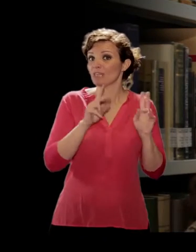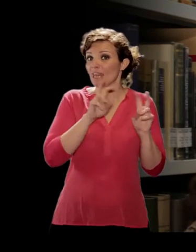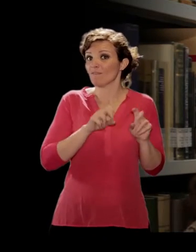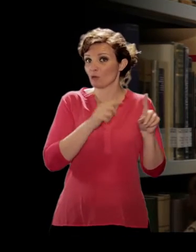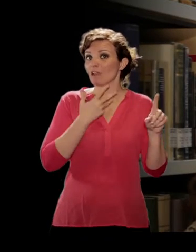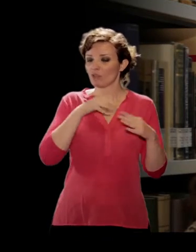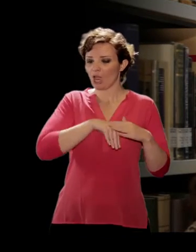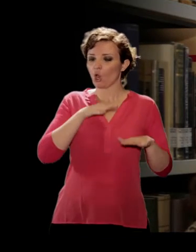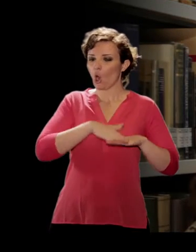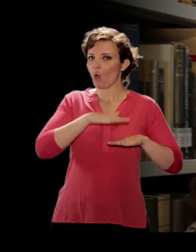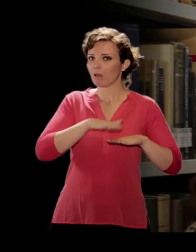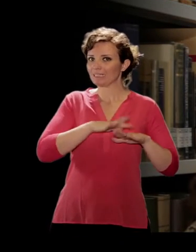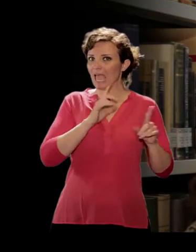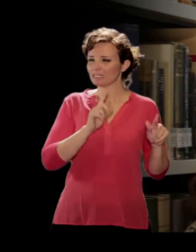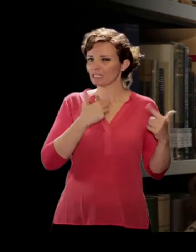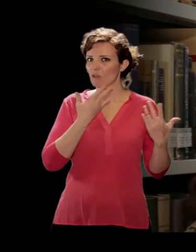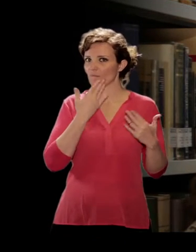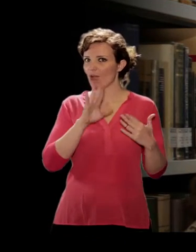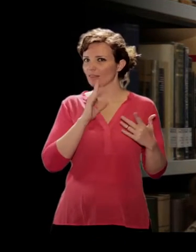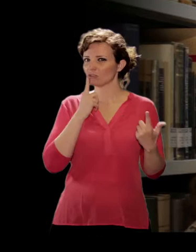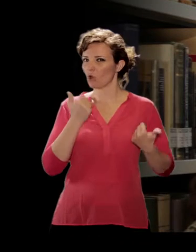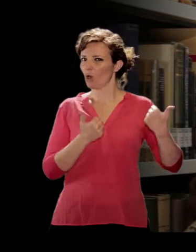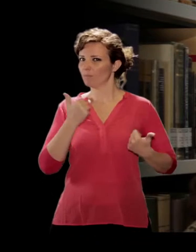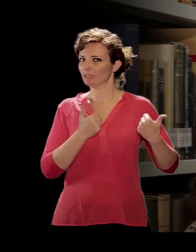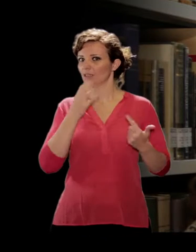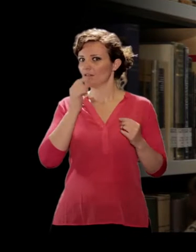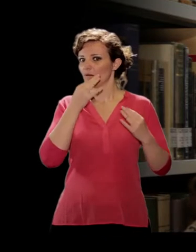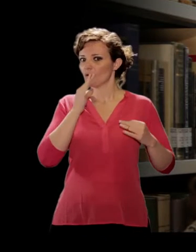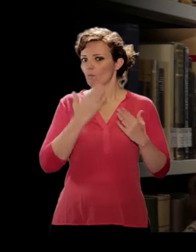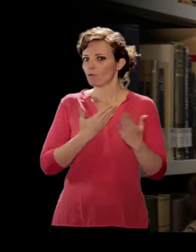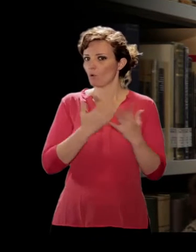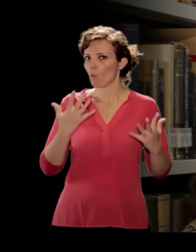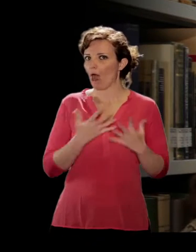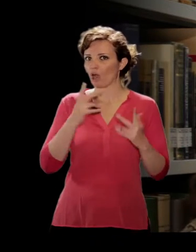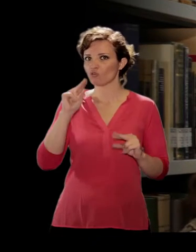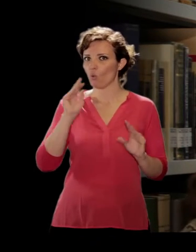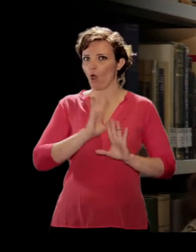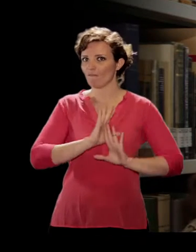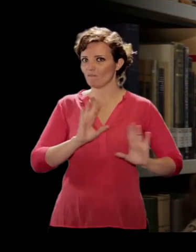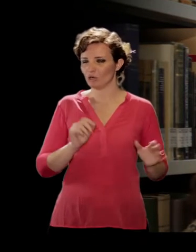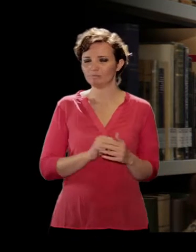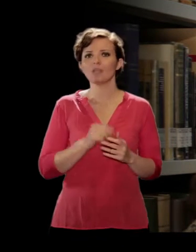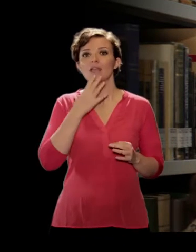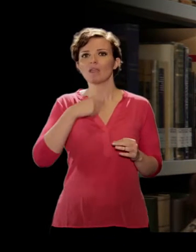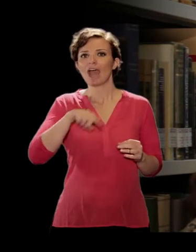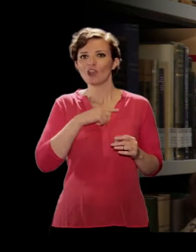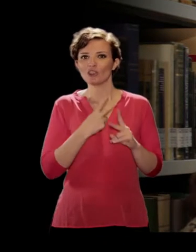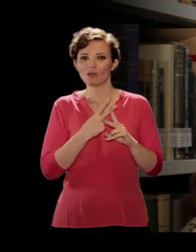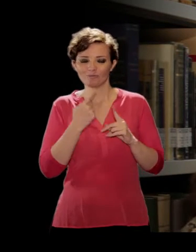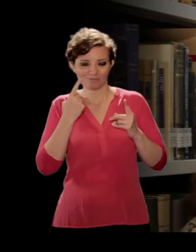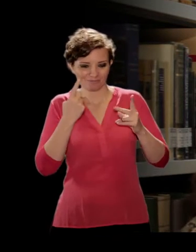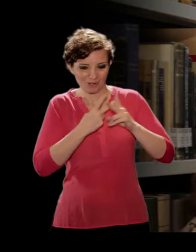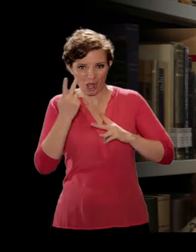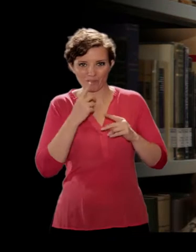competenze che gli permette di avere un vantaggio competitivo, di proporre qualcosa di veramente nuovo e innovativo. Abbiamo quindi cercato di contaminare